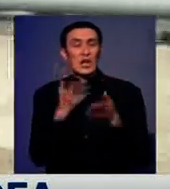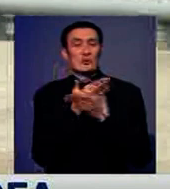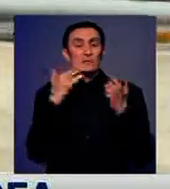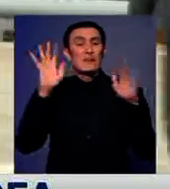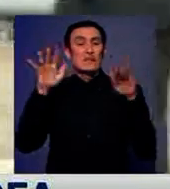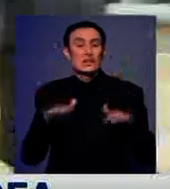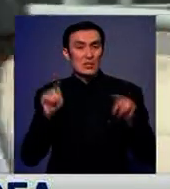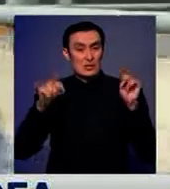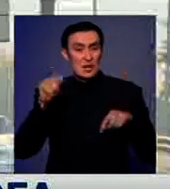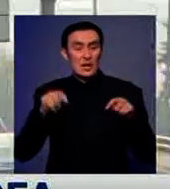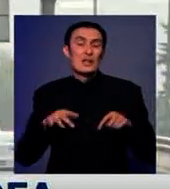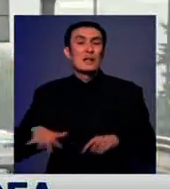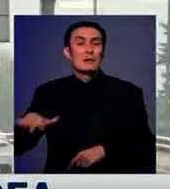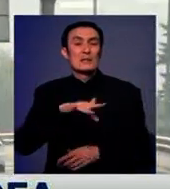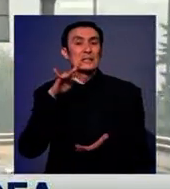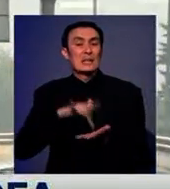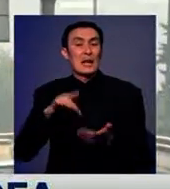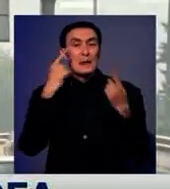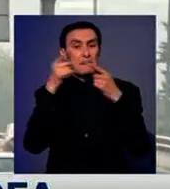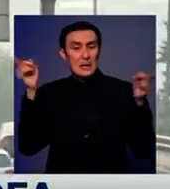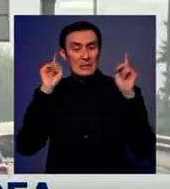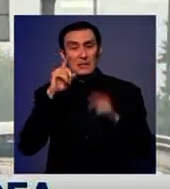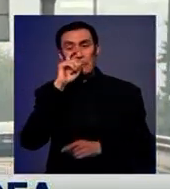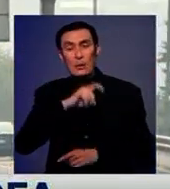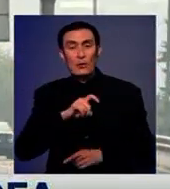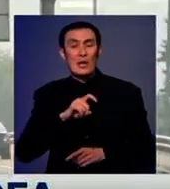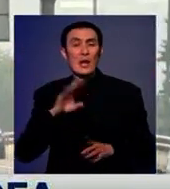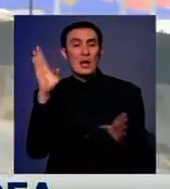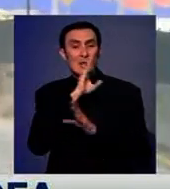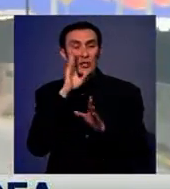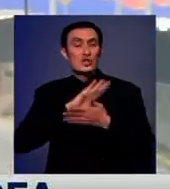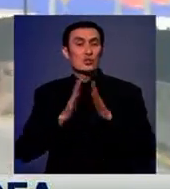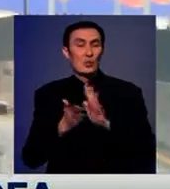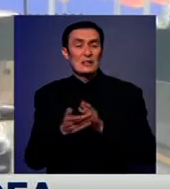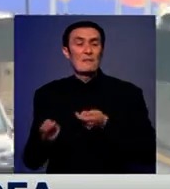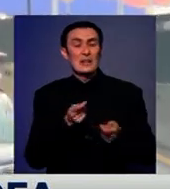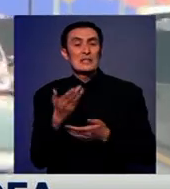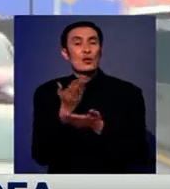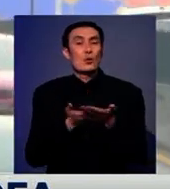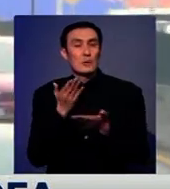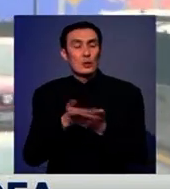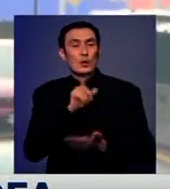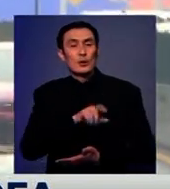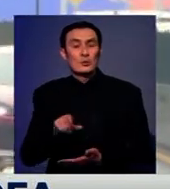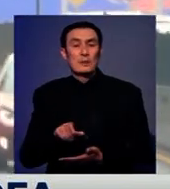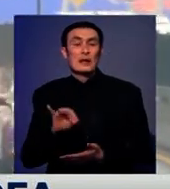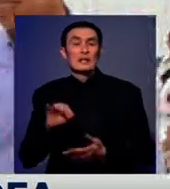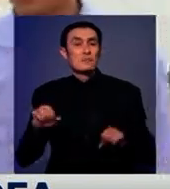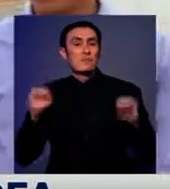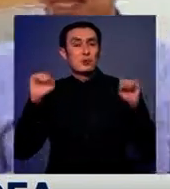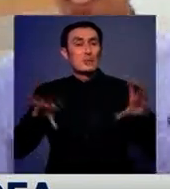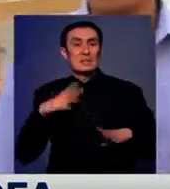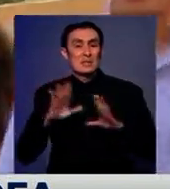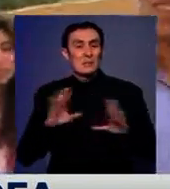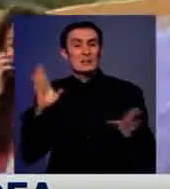отсутствие дождей на большей части центральной Мексики. Из-за плохой экологической ситуации власти рекомендуют горожанам не заниматься спортом